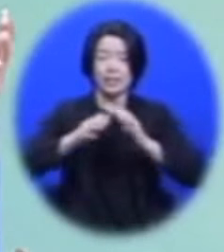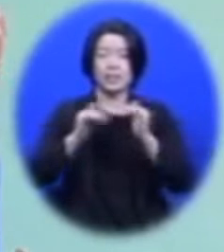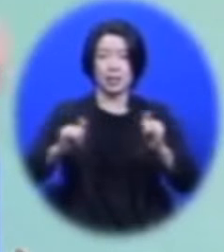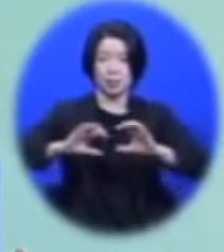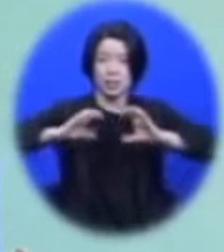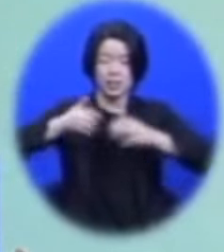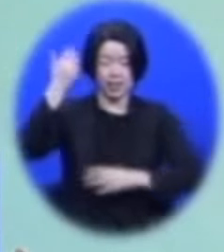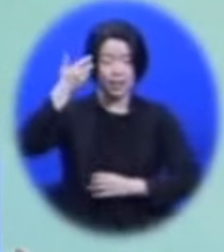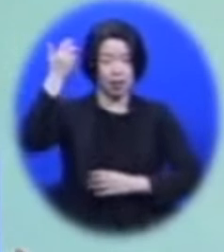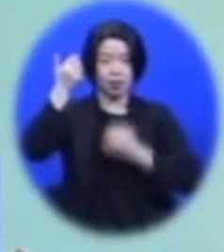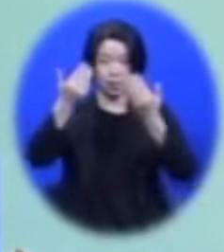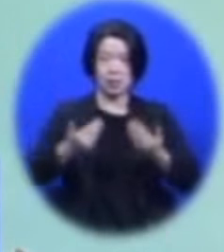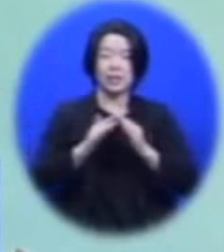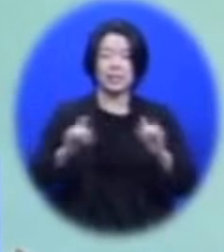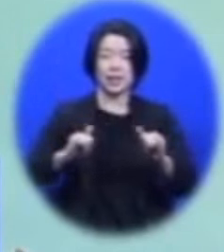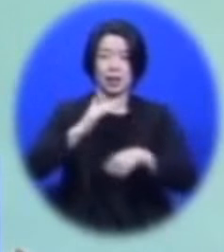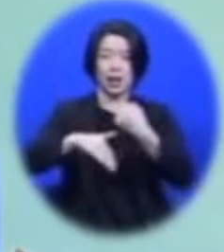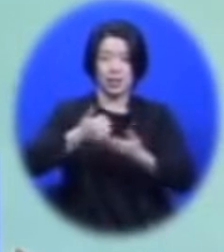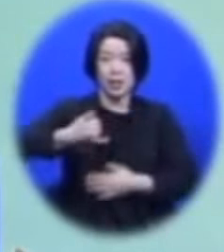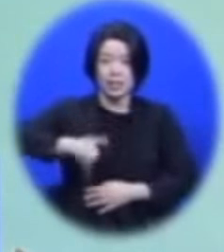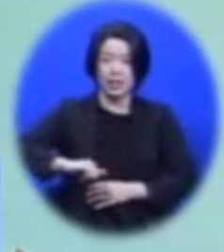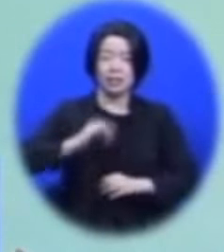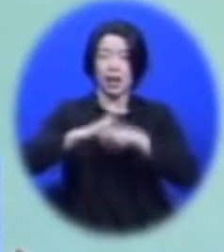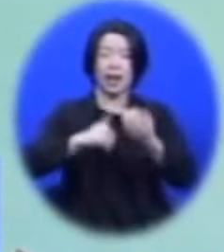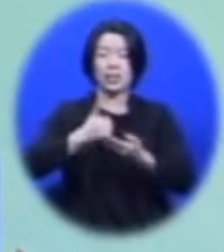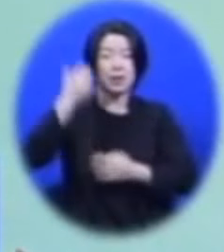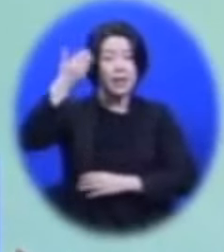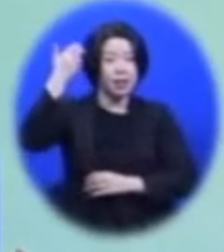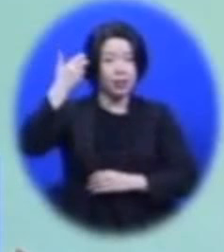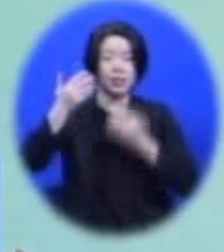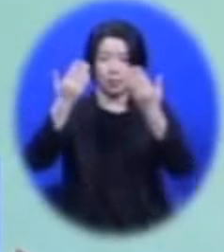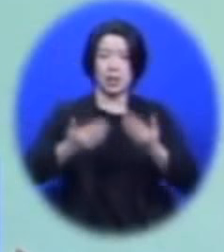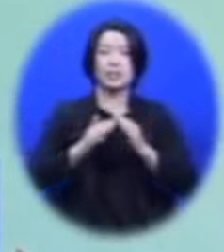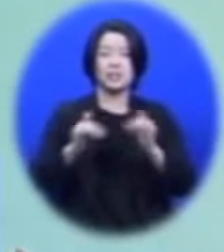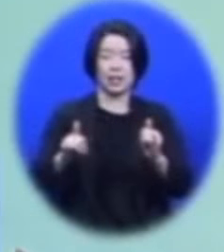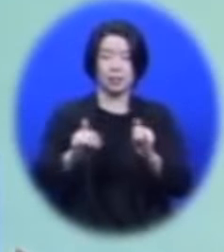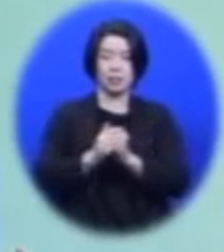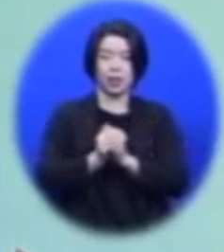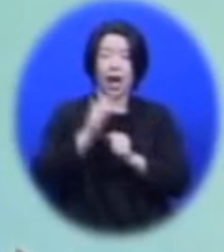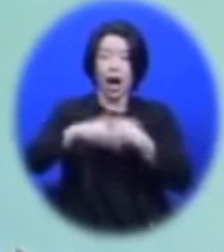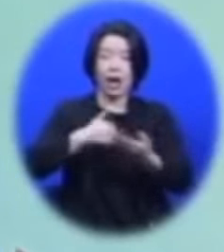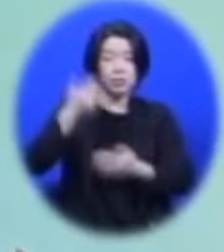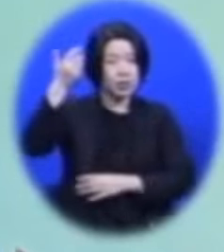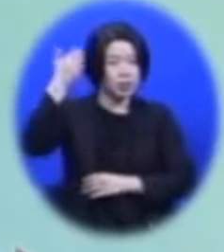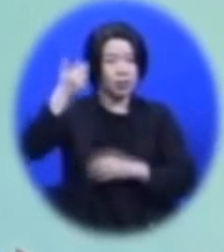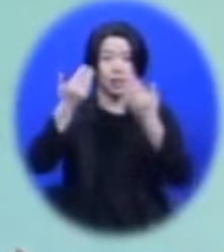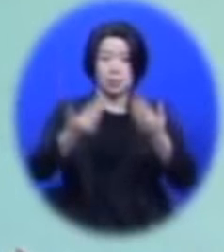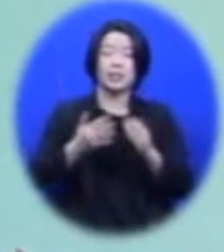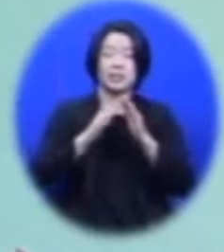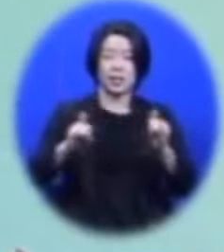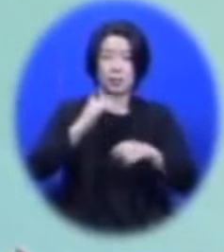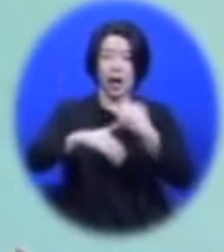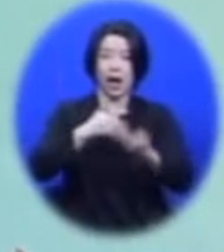영을 받은 사람, 하나님의 자녀는 하나님의 영을 받은 사람입니다. 그러니까 하나님의 영을 받은 사람은